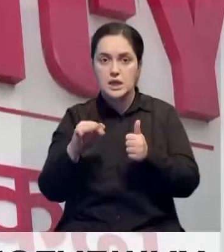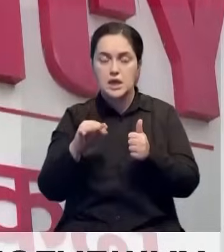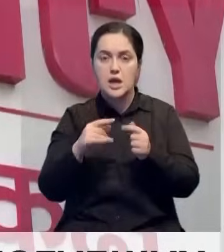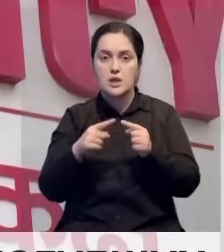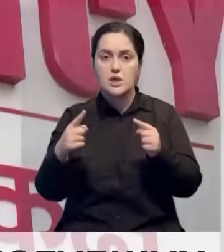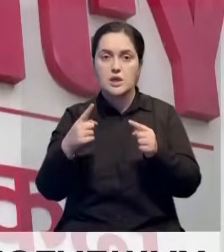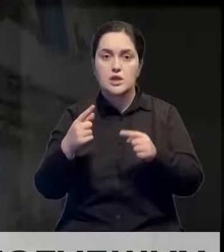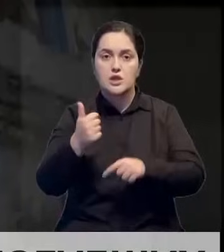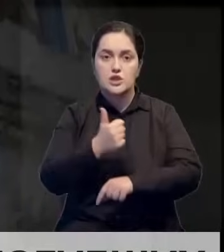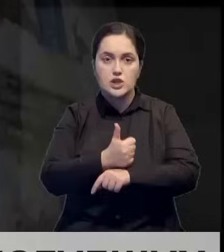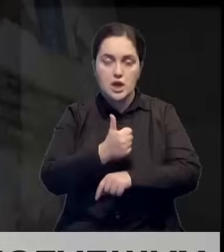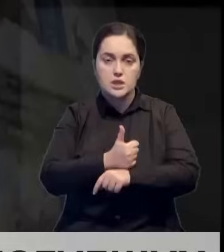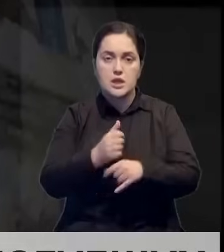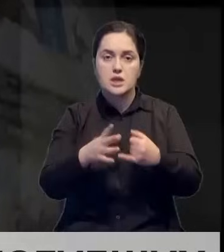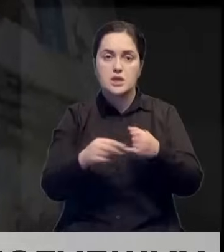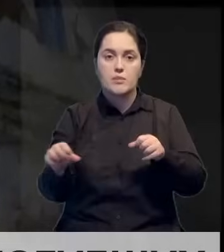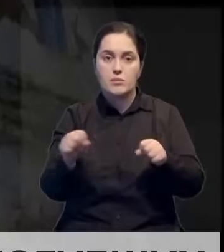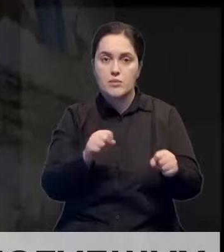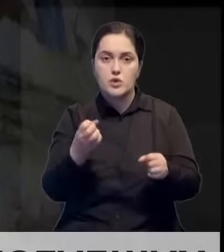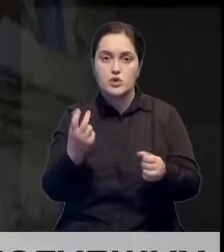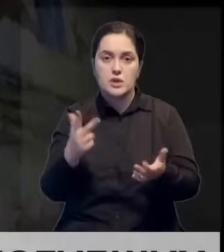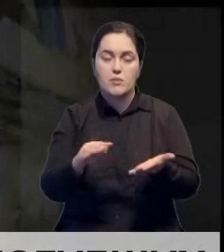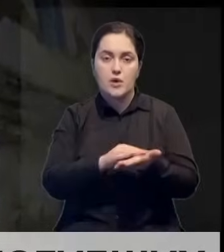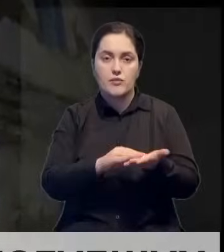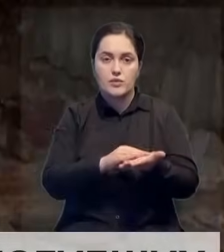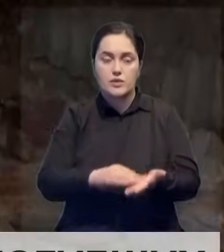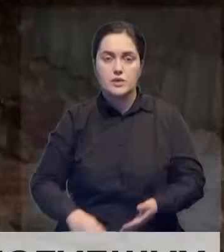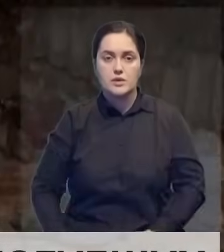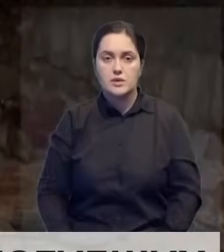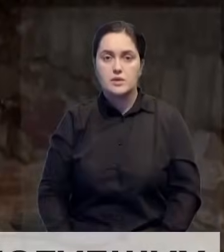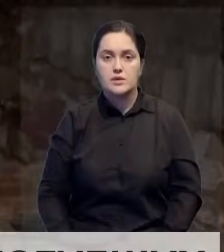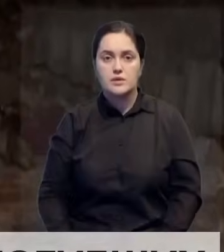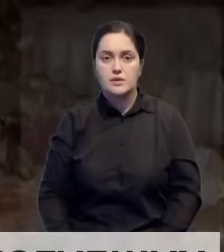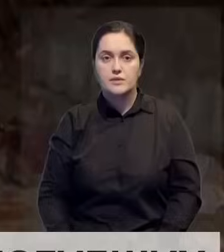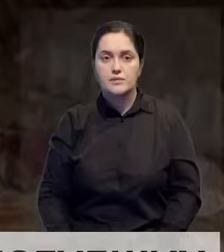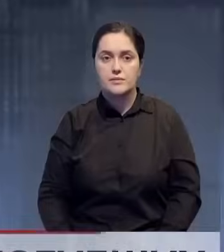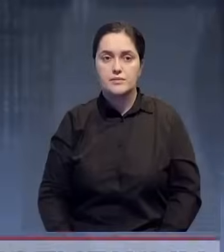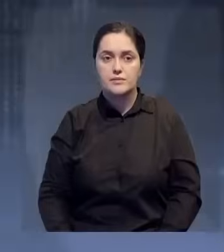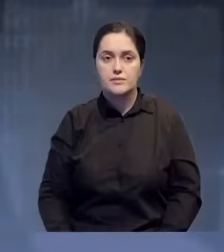течение часа после основного землетрясения произошло еще 3 повторных.